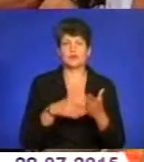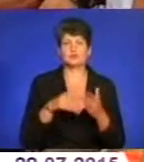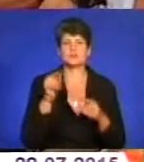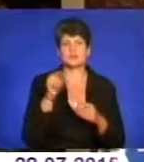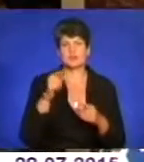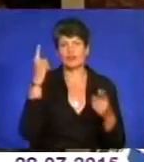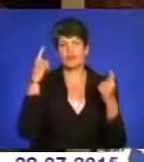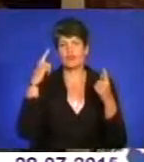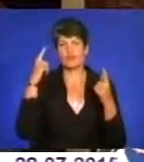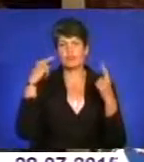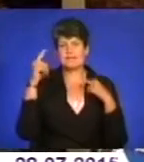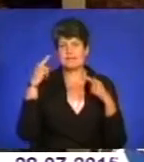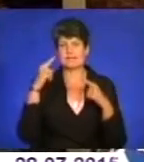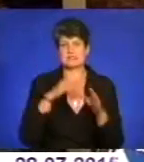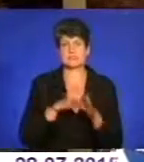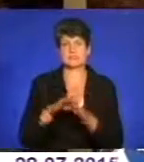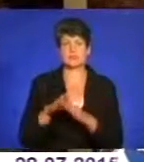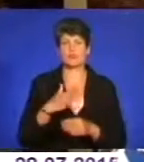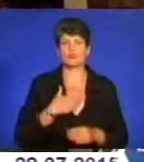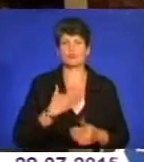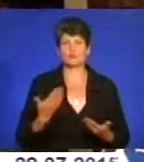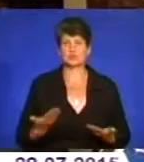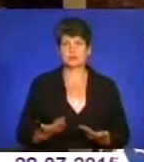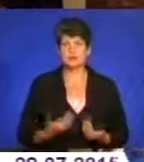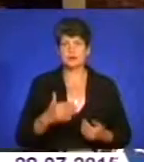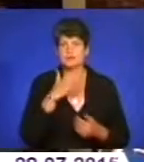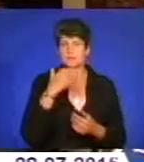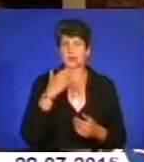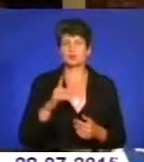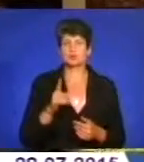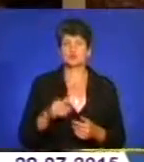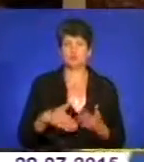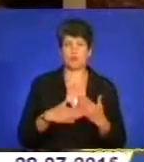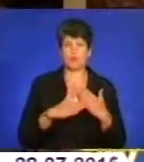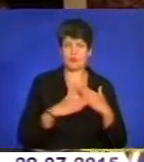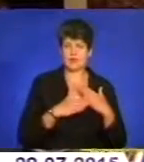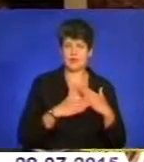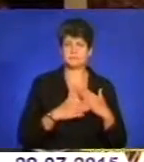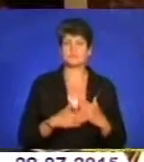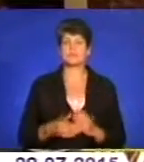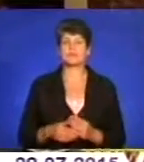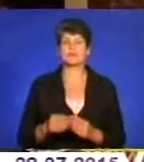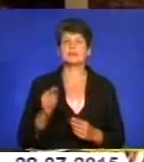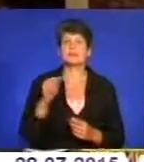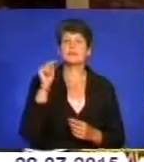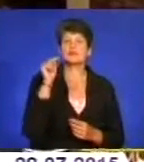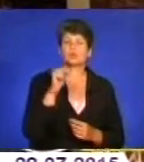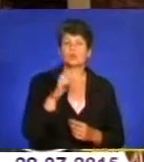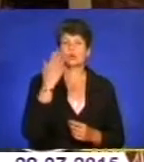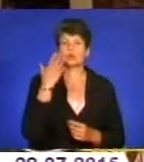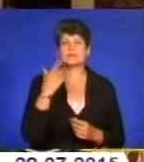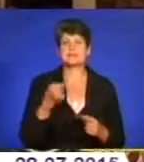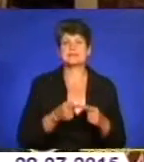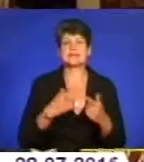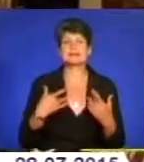реалізації. У моєму житті вона теж мені багато чого допомогла. І навіть тоді, коли цей театр, що